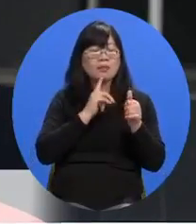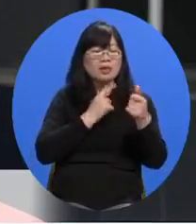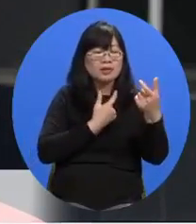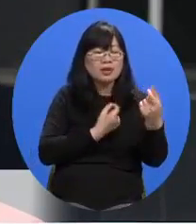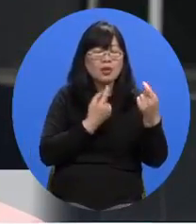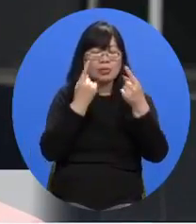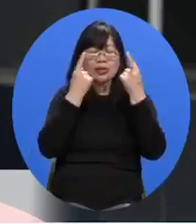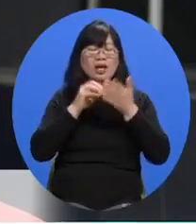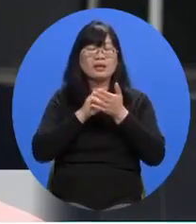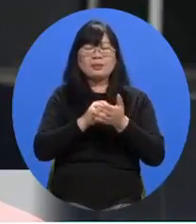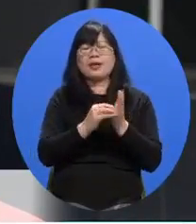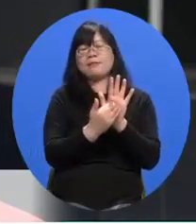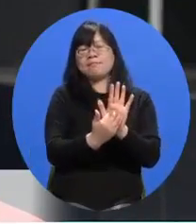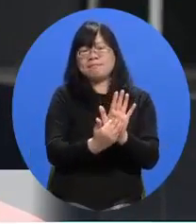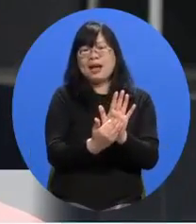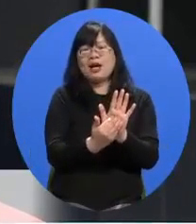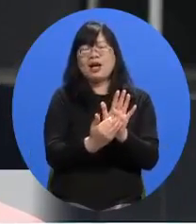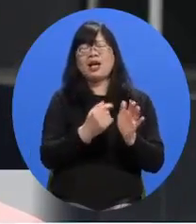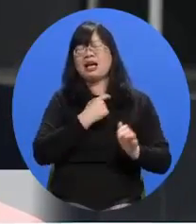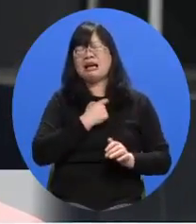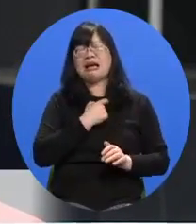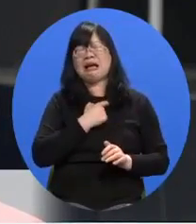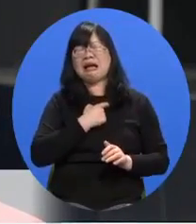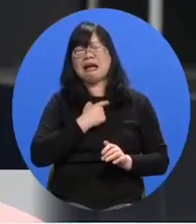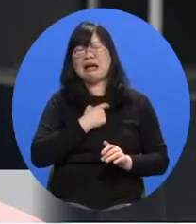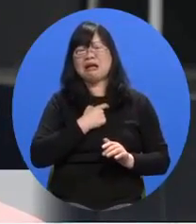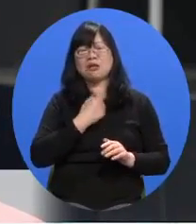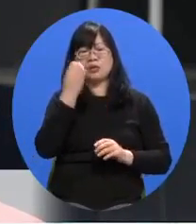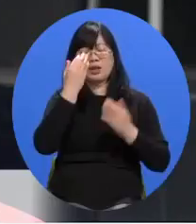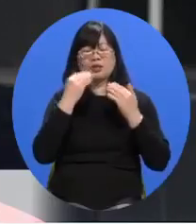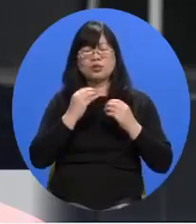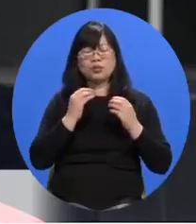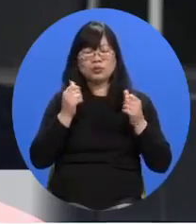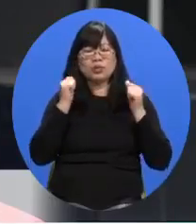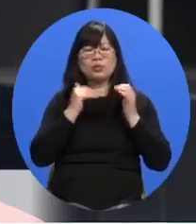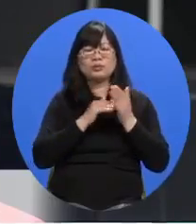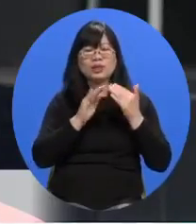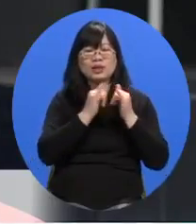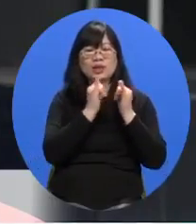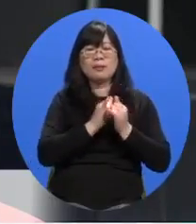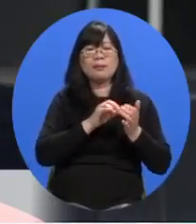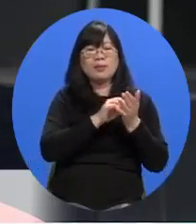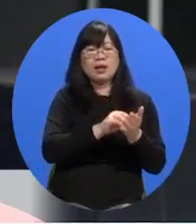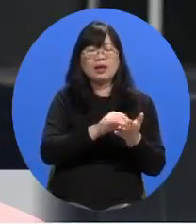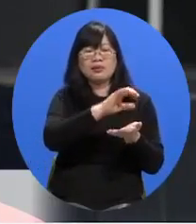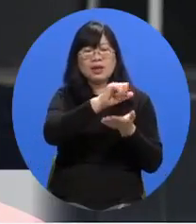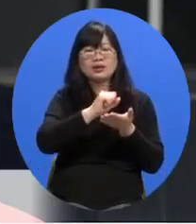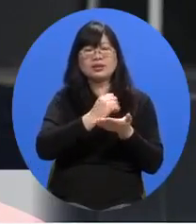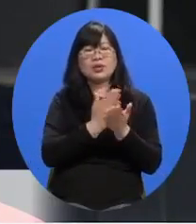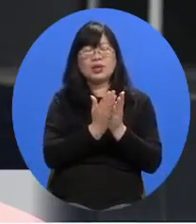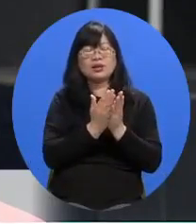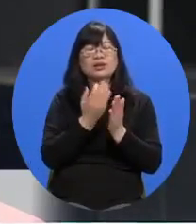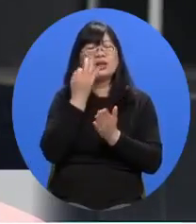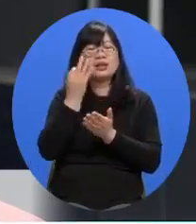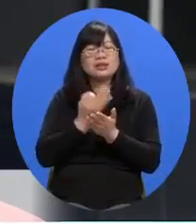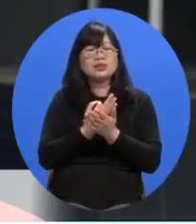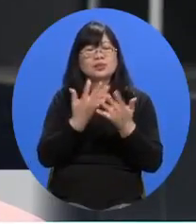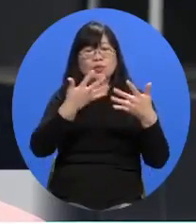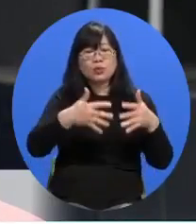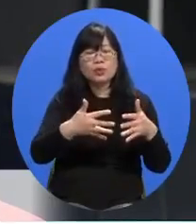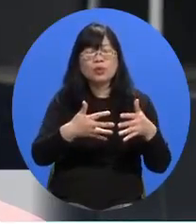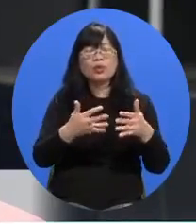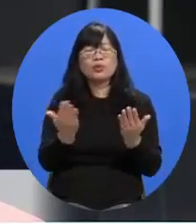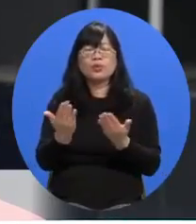대학 안 갈래라고 했을 때 얘가 고등학교를 졸업해서 사회에 나가서 얘가 받게 되는 여러 가지 임금 조건이라든지 노동